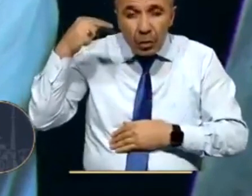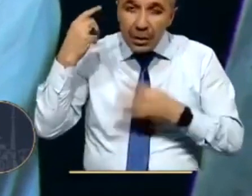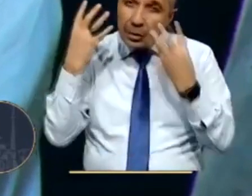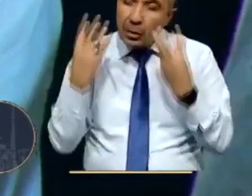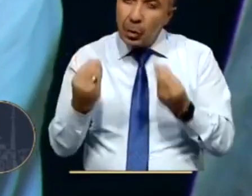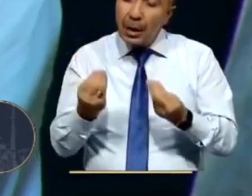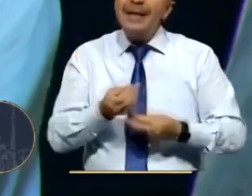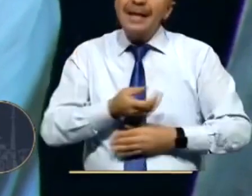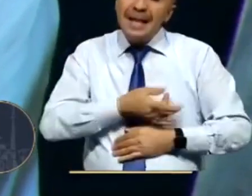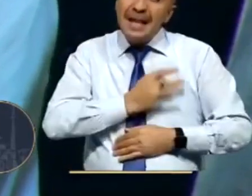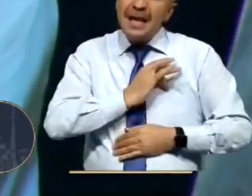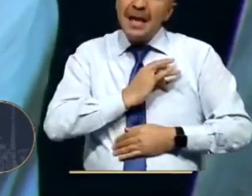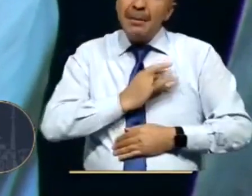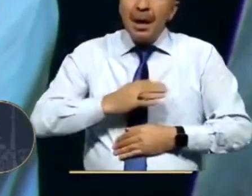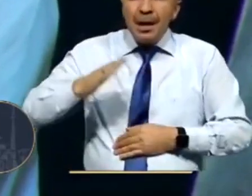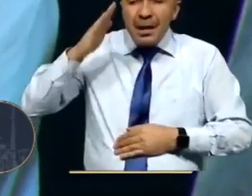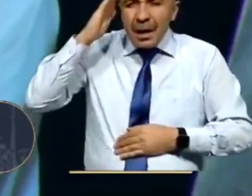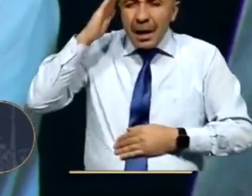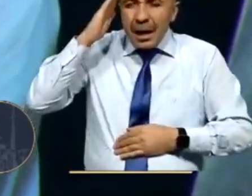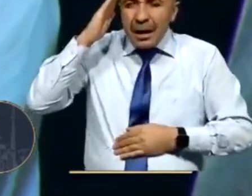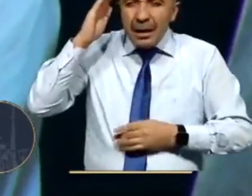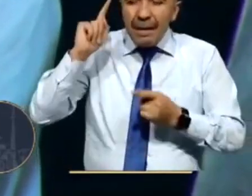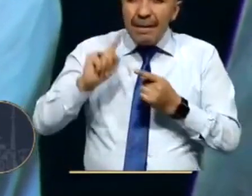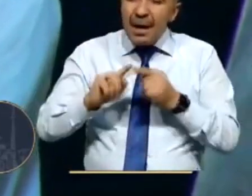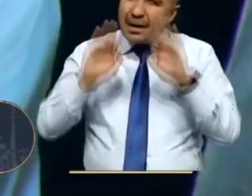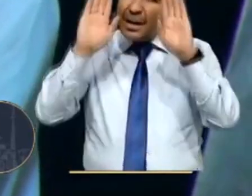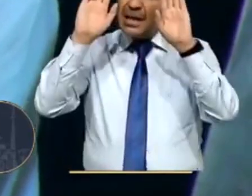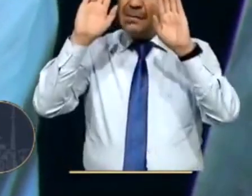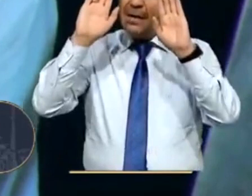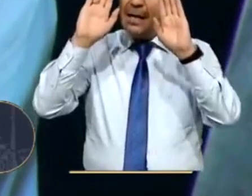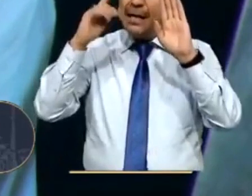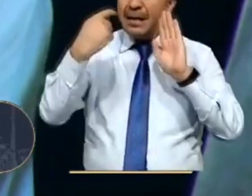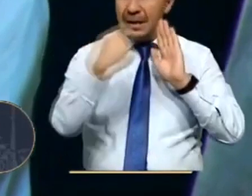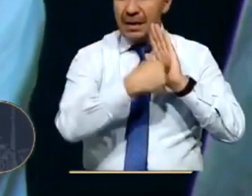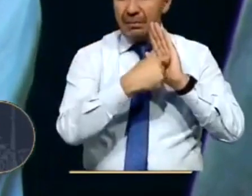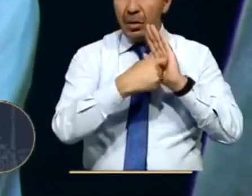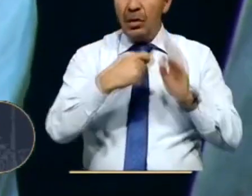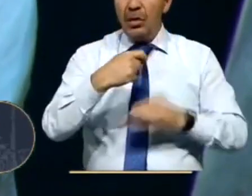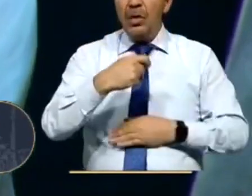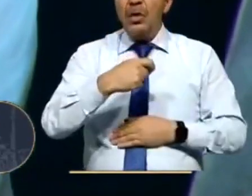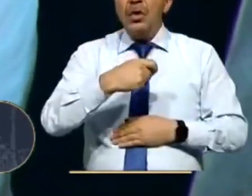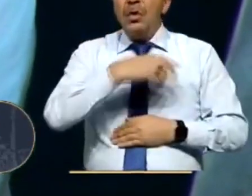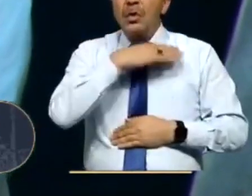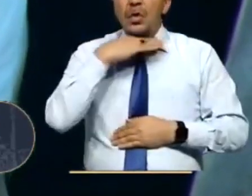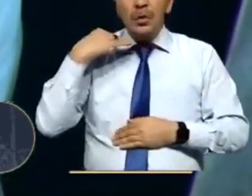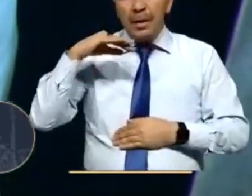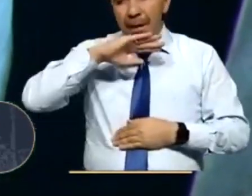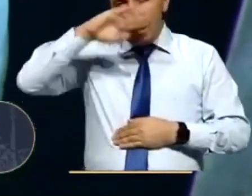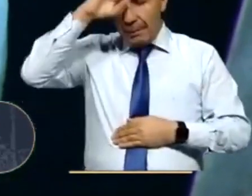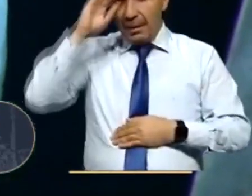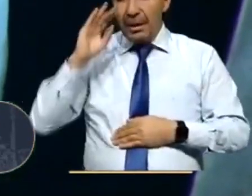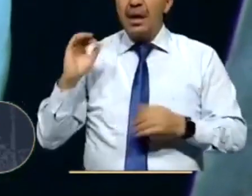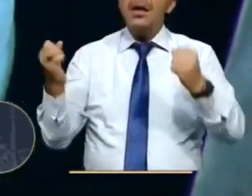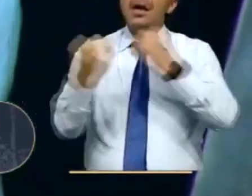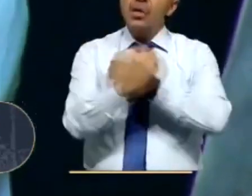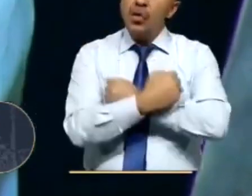iman, itaat ve teslimiyet sembolü Kurban Bayramı'na kavuşmanın sevinç ve